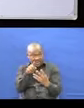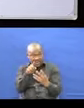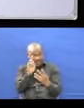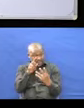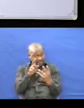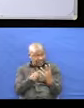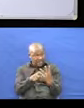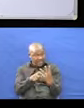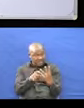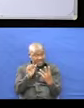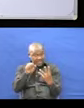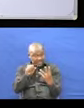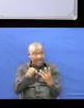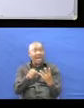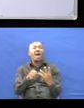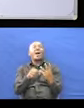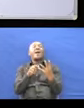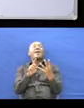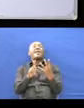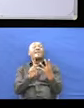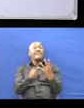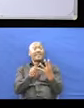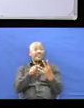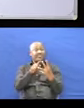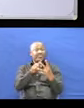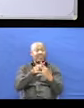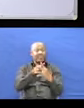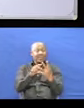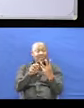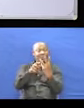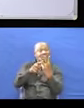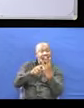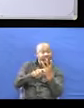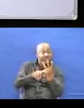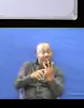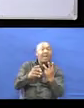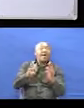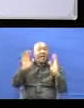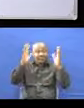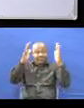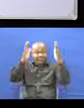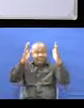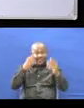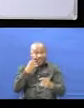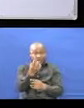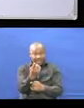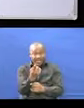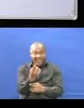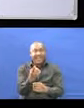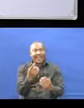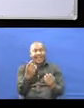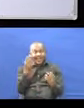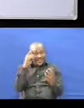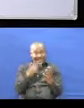mara kwanza? Chungwa hivi. Vinne, safi kabisa. Makofi kwa kila mmoja. Mmeona sasa, tumeelewa